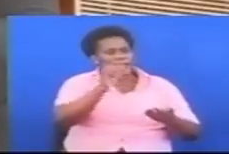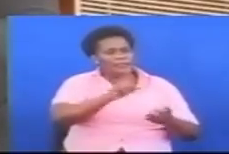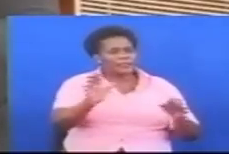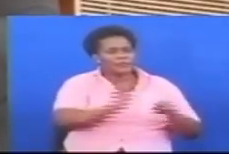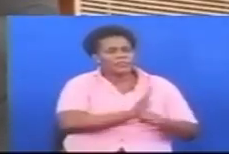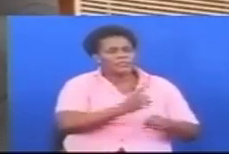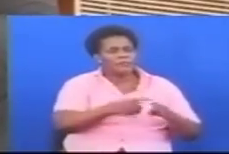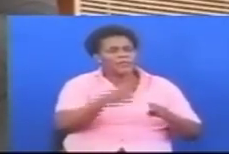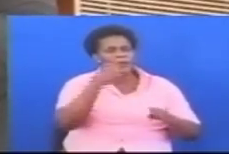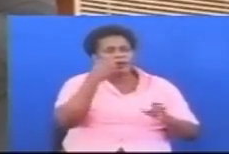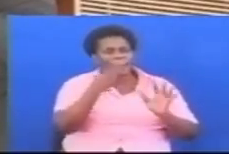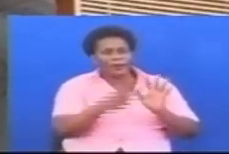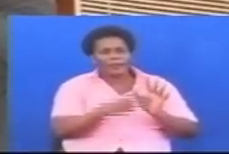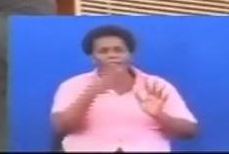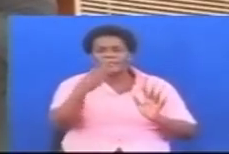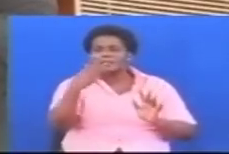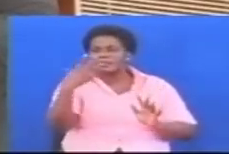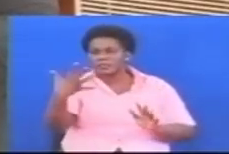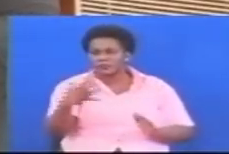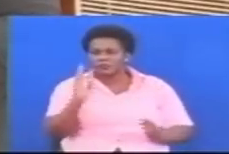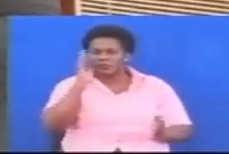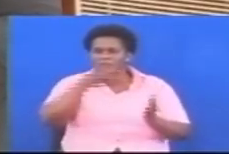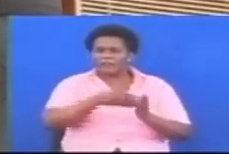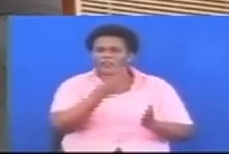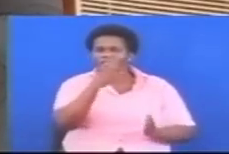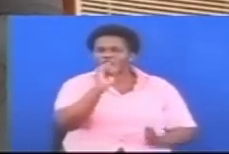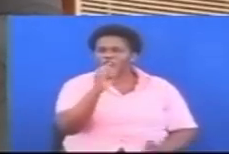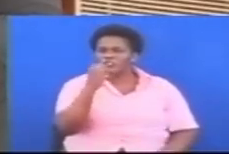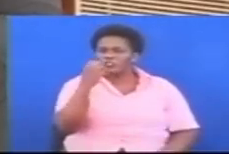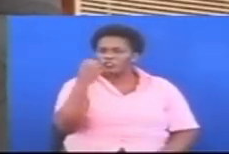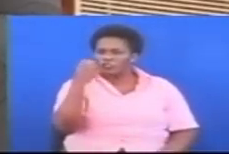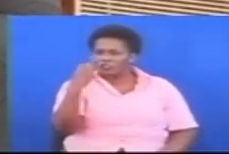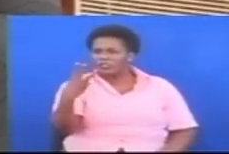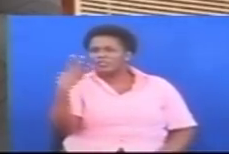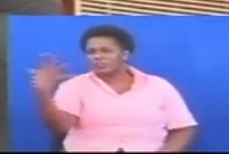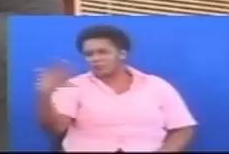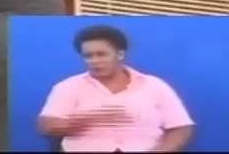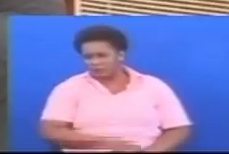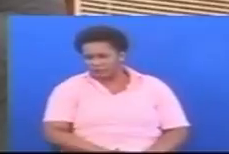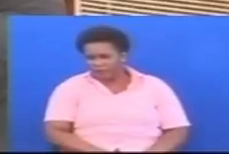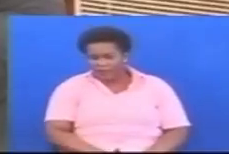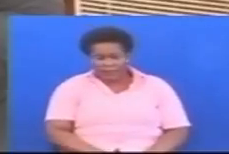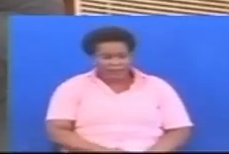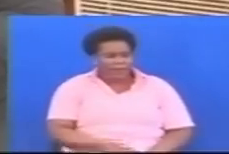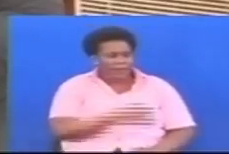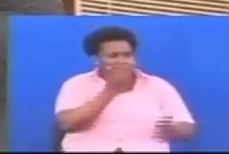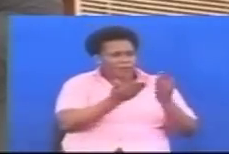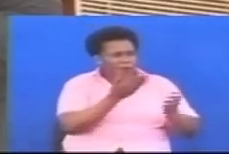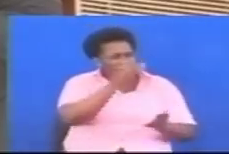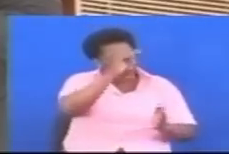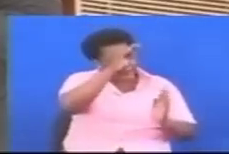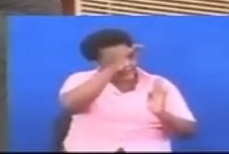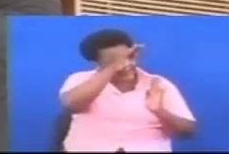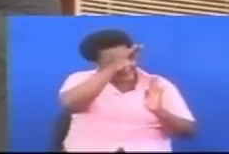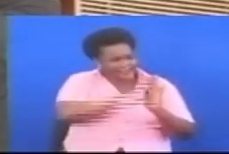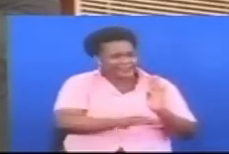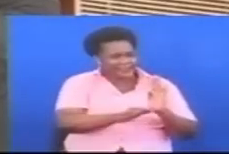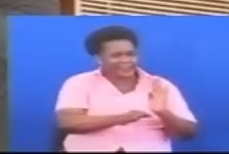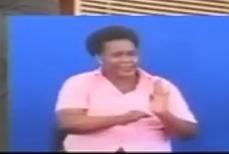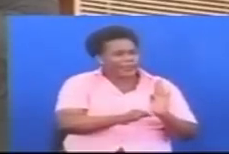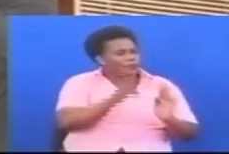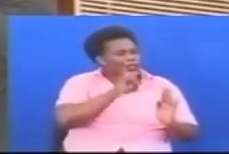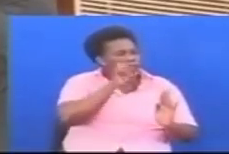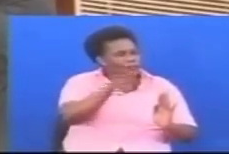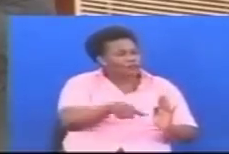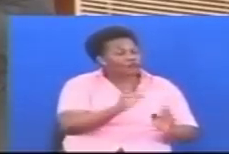883 kwa mwaka 2020 mpaka 2035, na kiwango cha chini cha mahitaji ya maji kwa kila mtu kwa